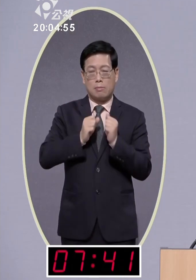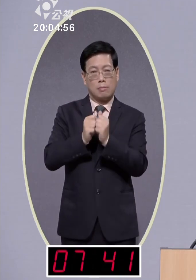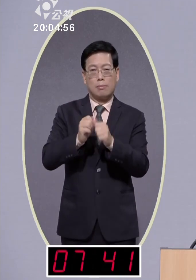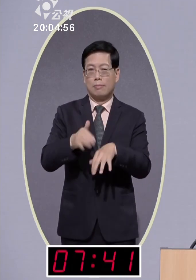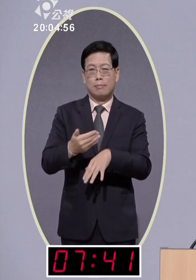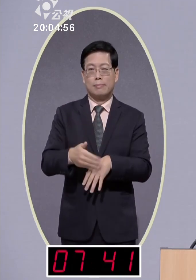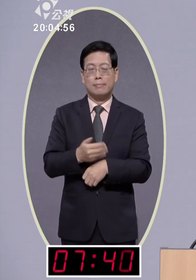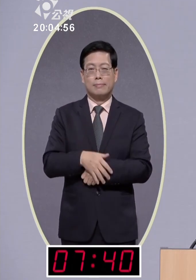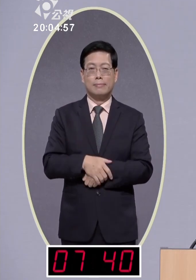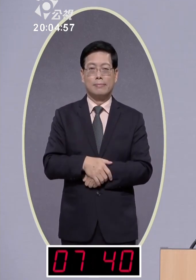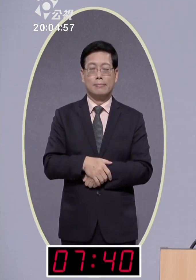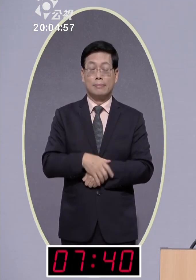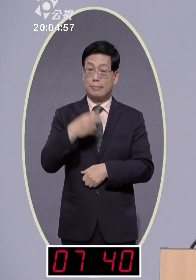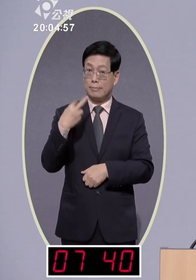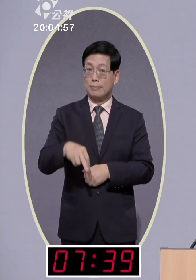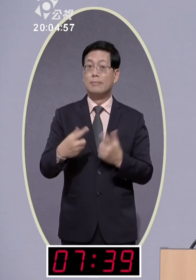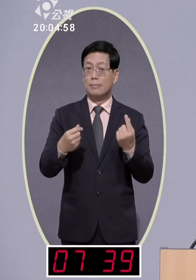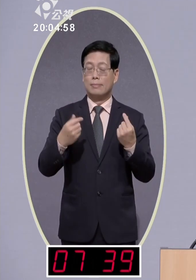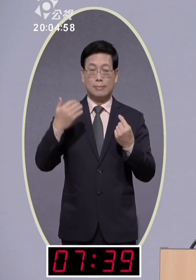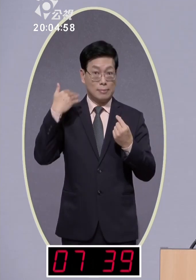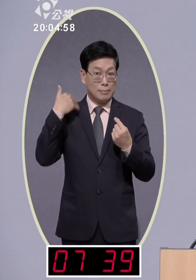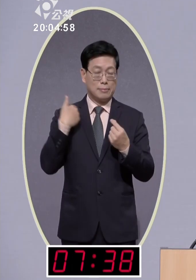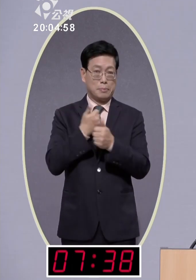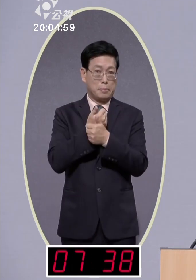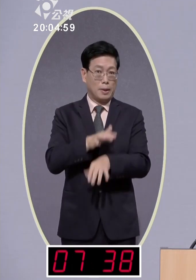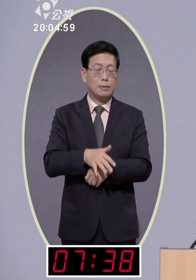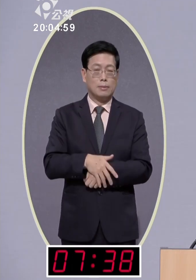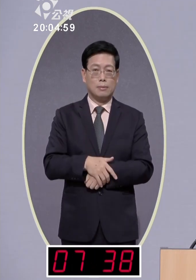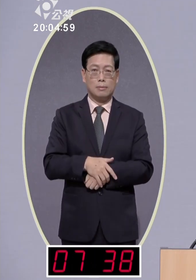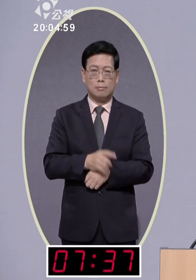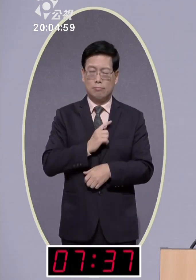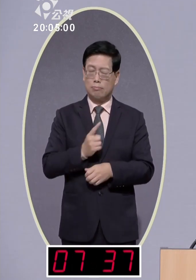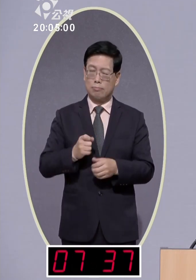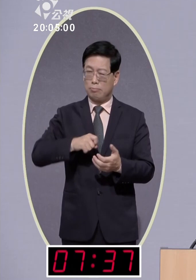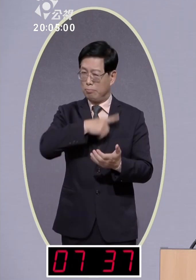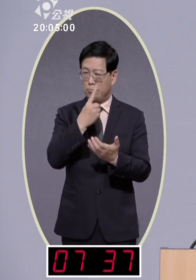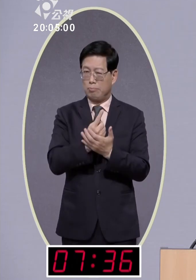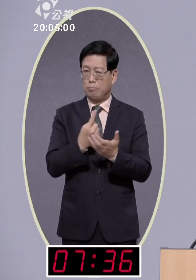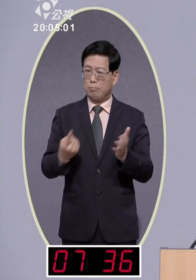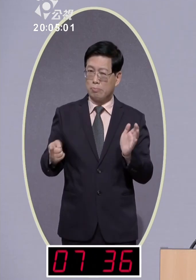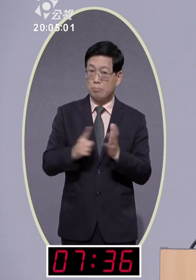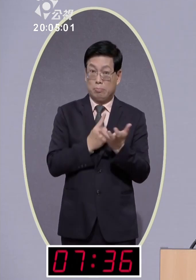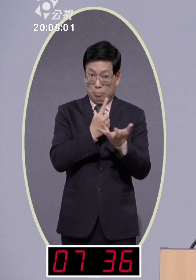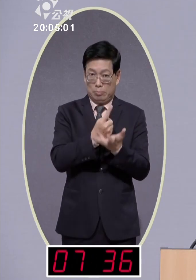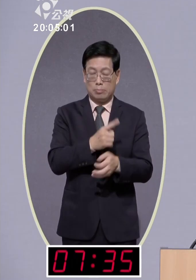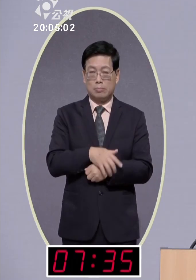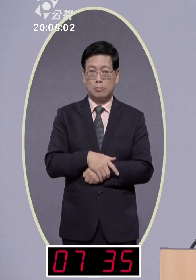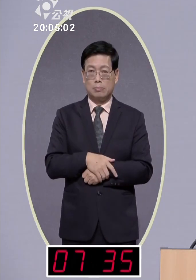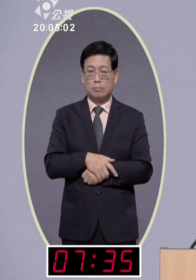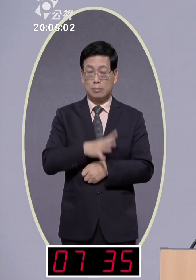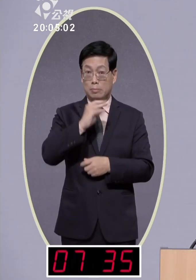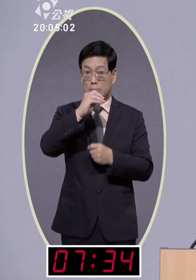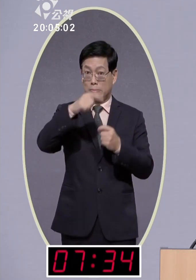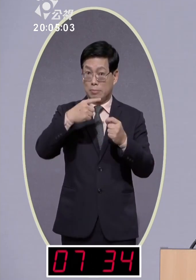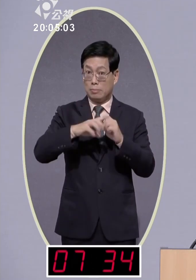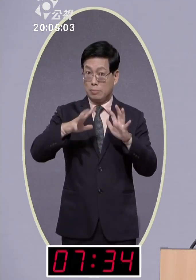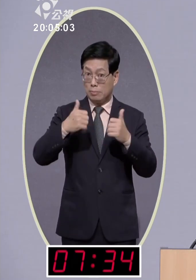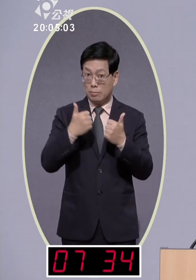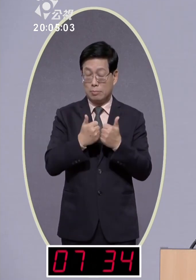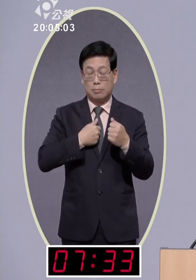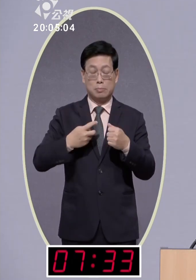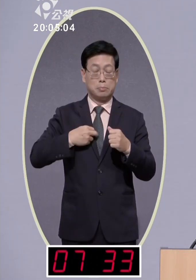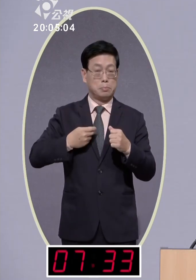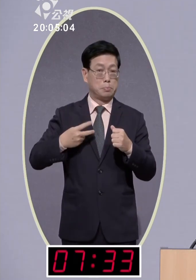犯。同时我也曾全程的参与终结万年国会，推